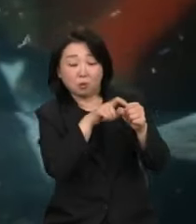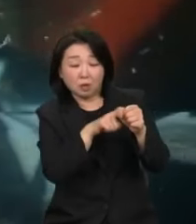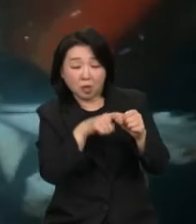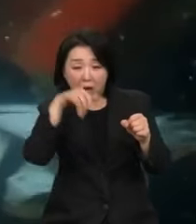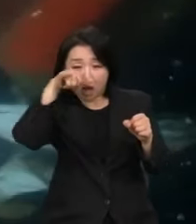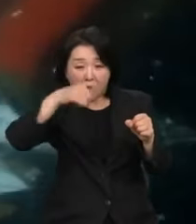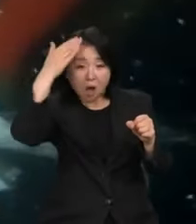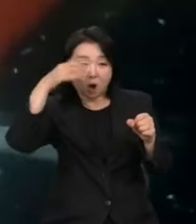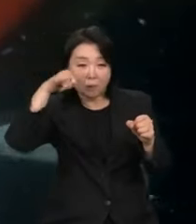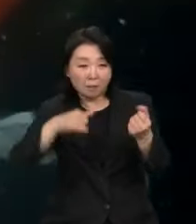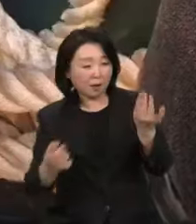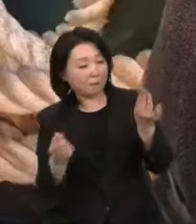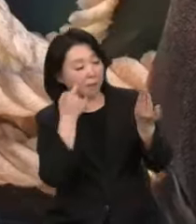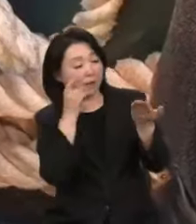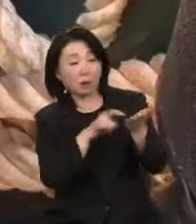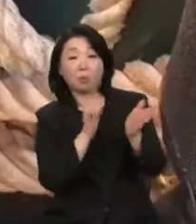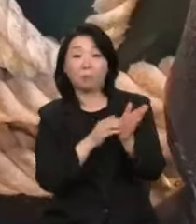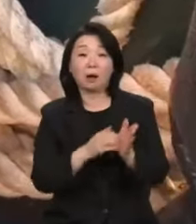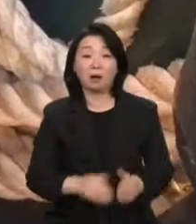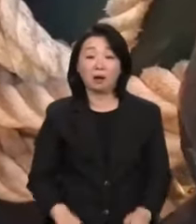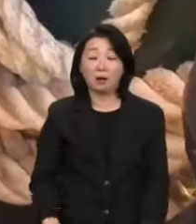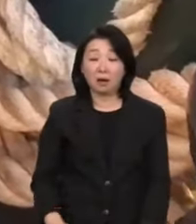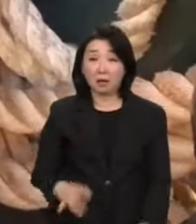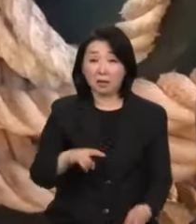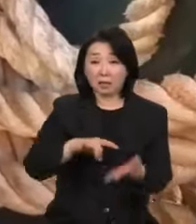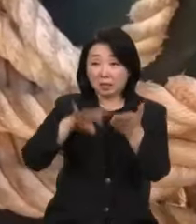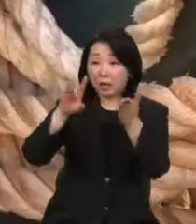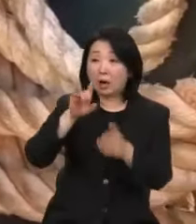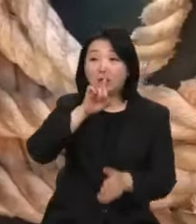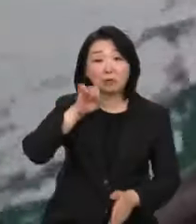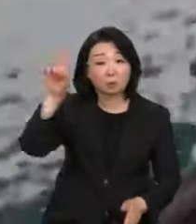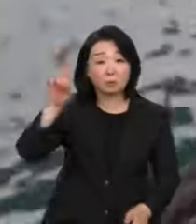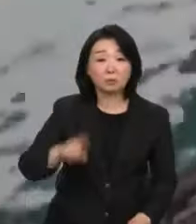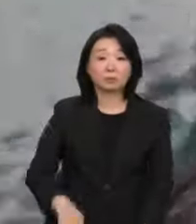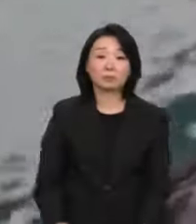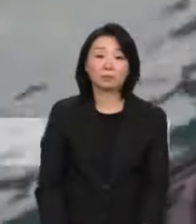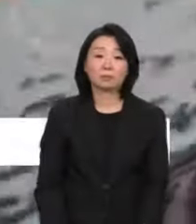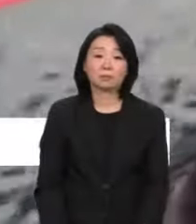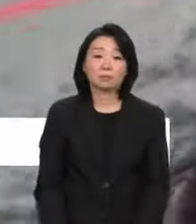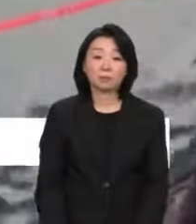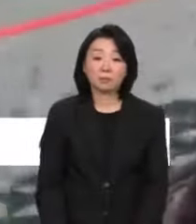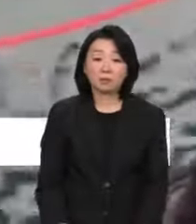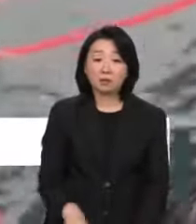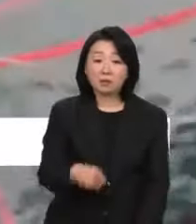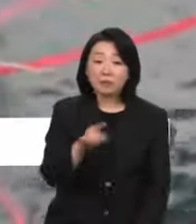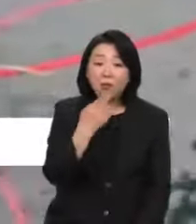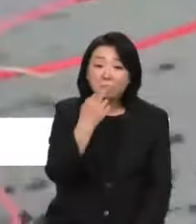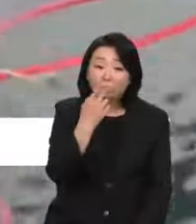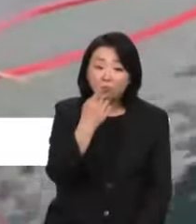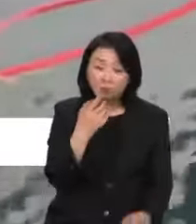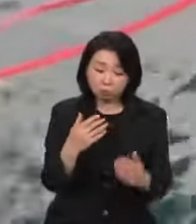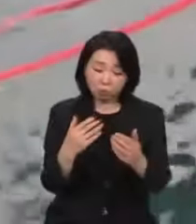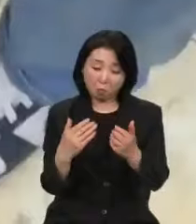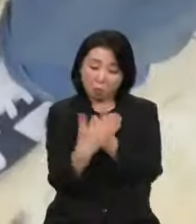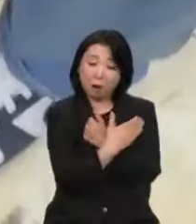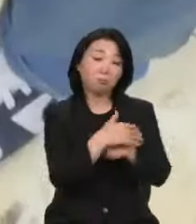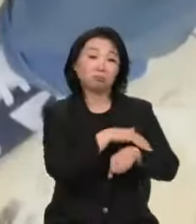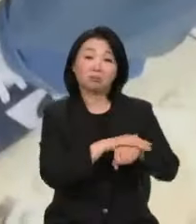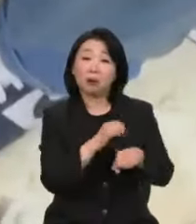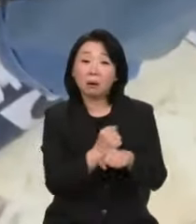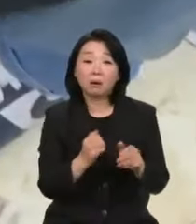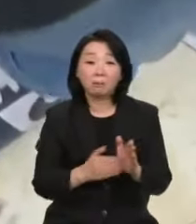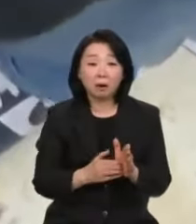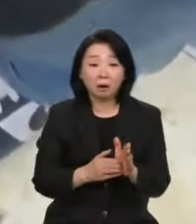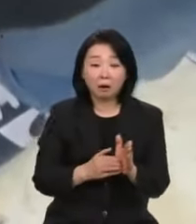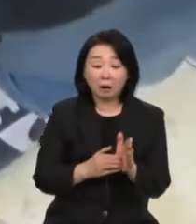가방 하나를 발견했습니다. 세관에 신고했습니다. 이길 방조해가지고 다 해놨네.